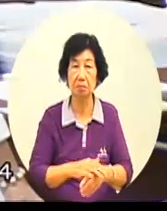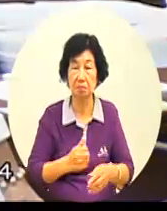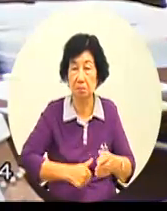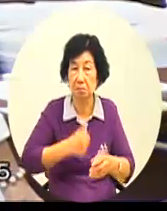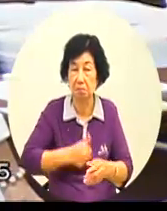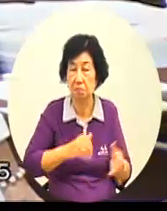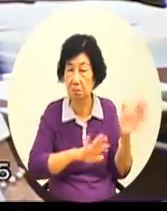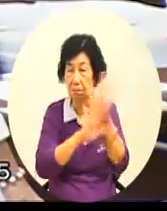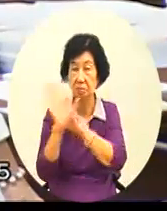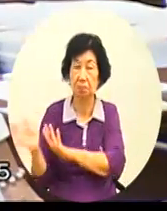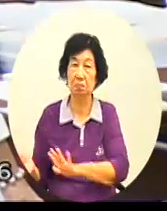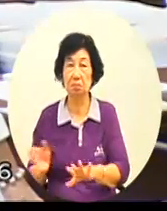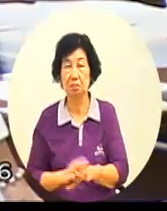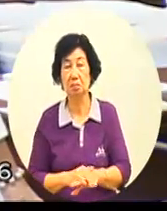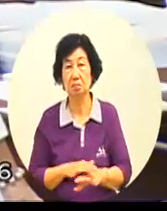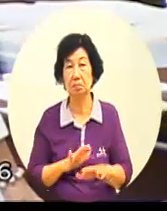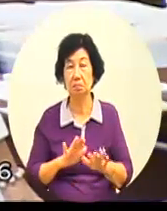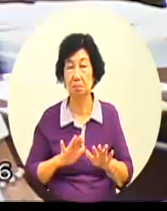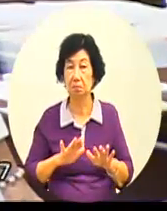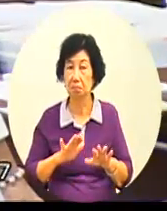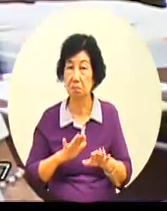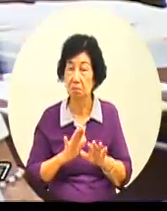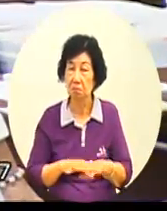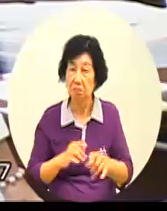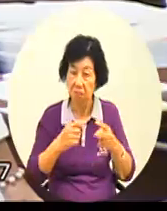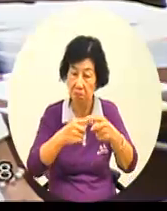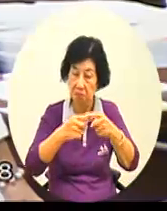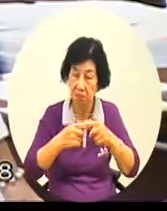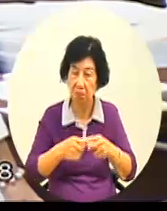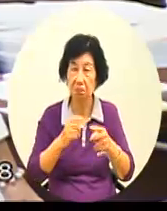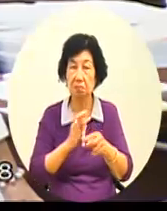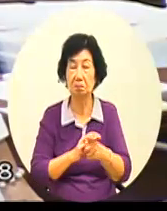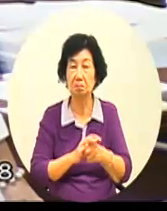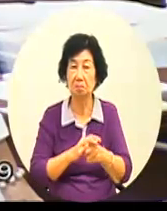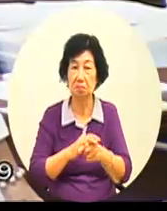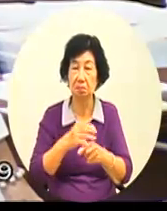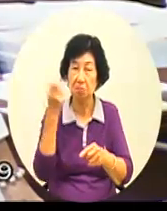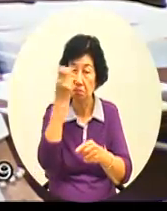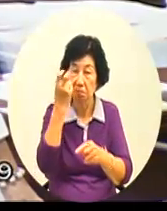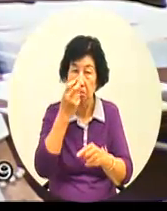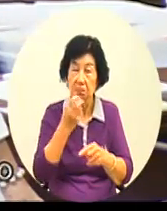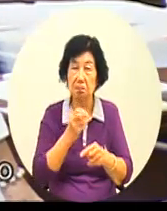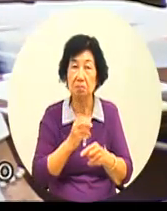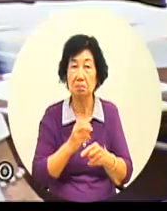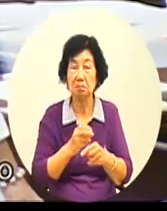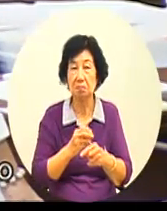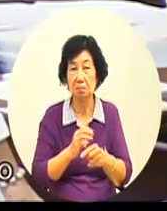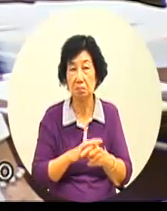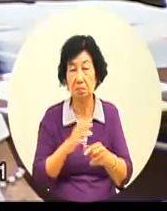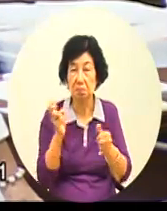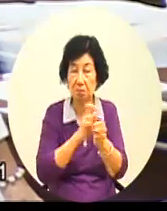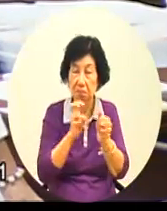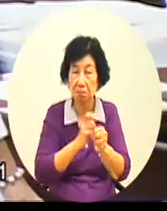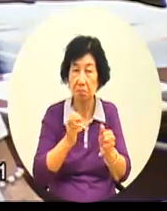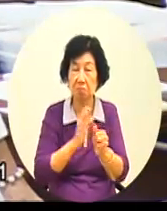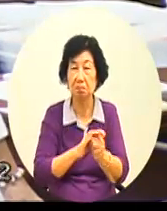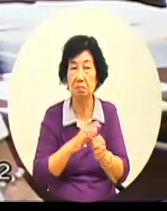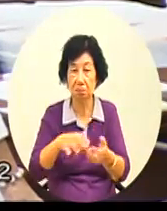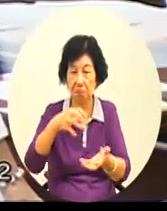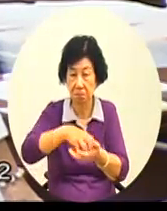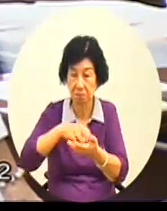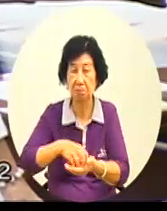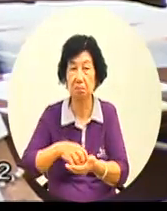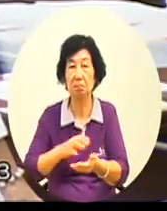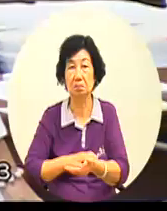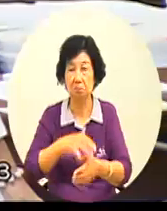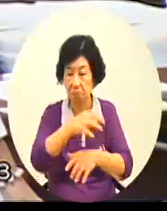的长照的这样的人力是一种非常特殊的，它是要执照的，而且它的对象的环境也是非常特